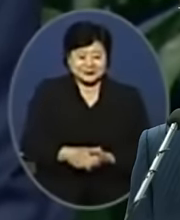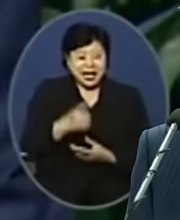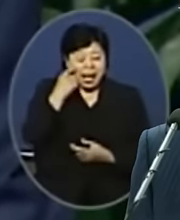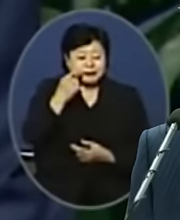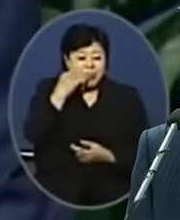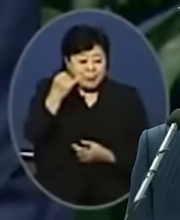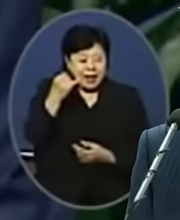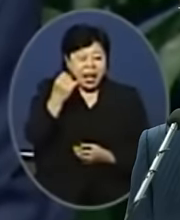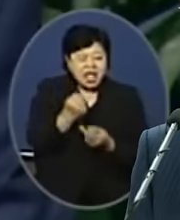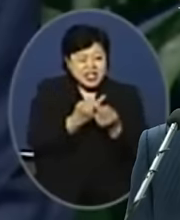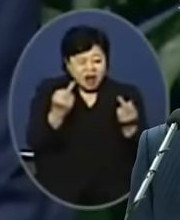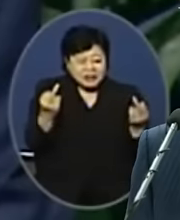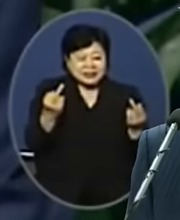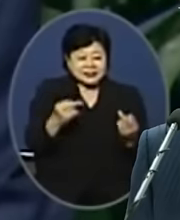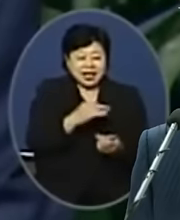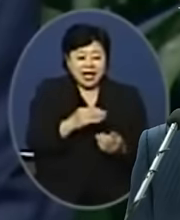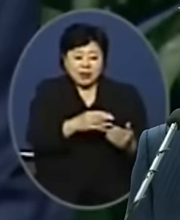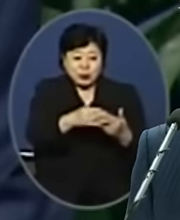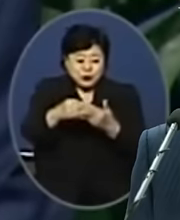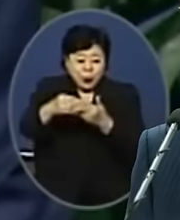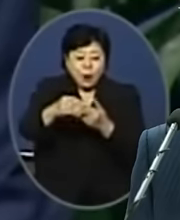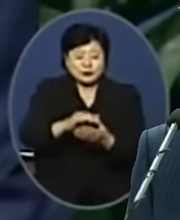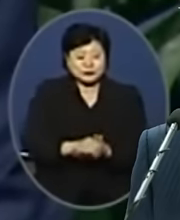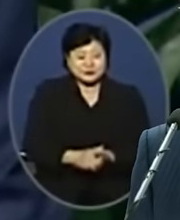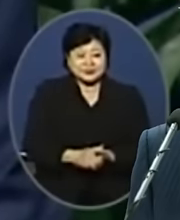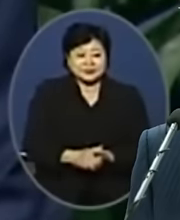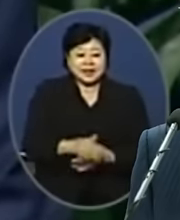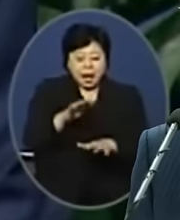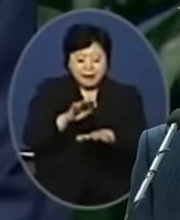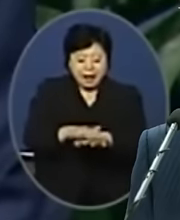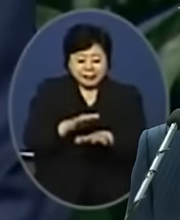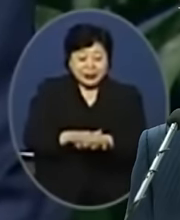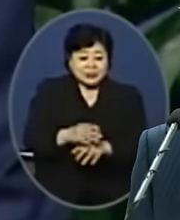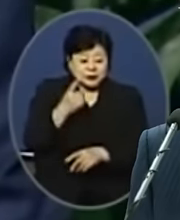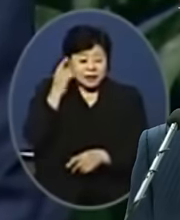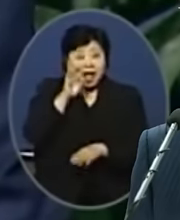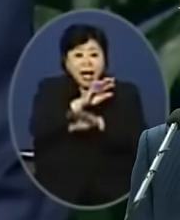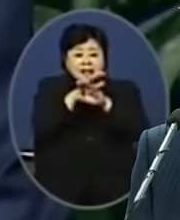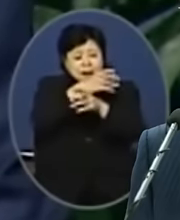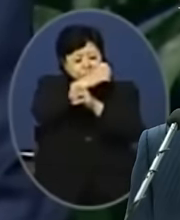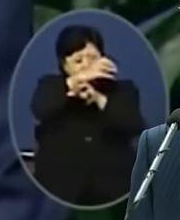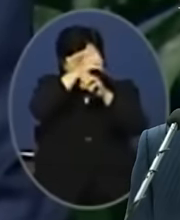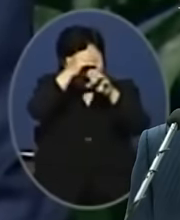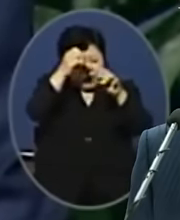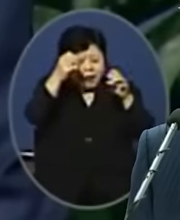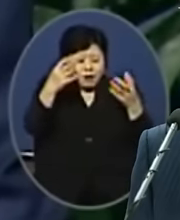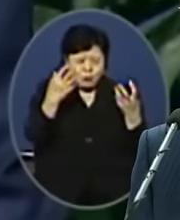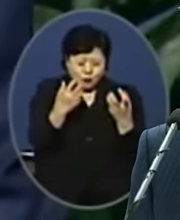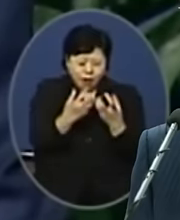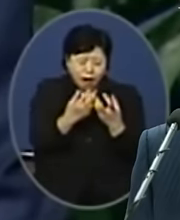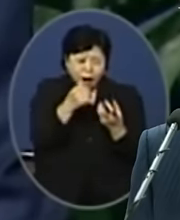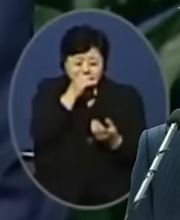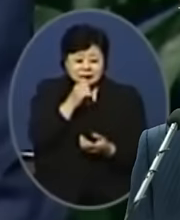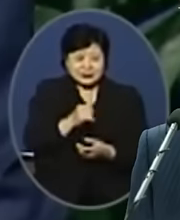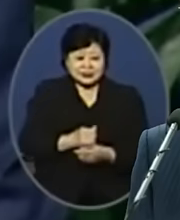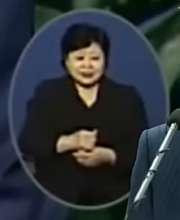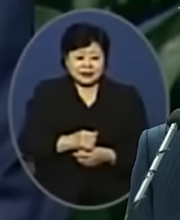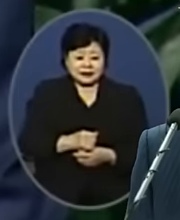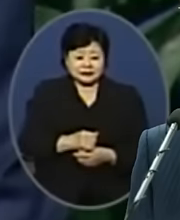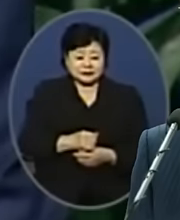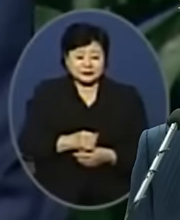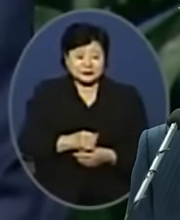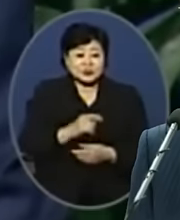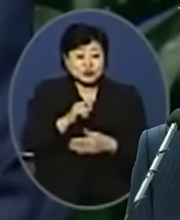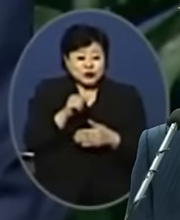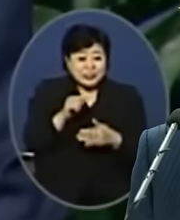아버지 어머님과 형들 다 데리고 밖에 나와서 보니까 하늘에 별똥이 떨어지고 하늘에 별이 반짝이는데